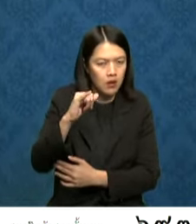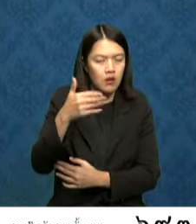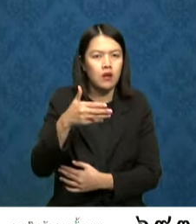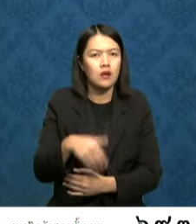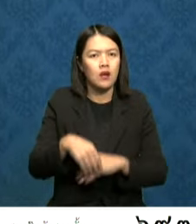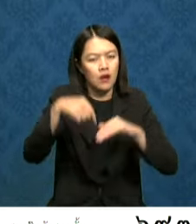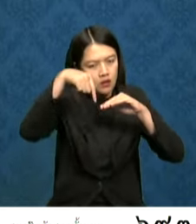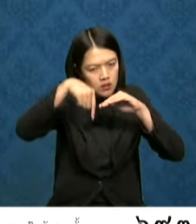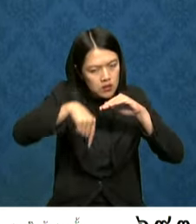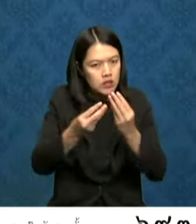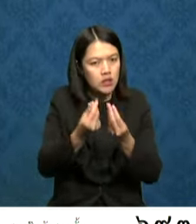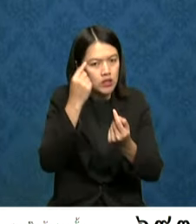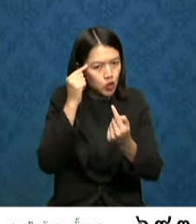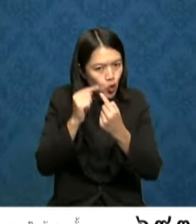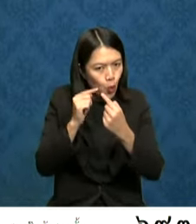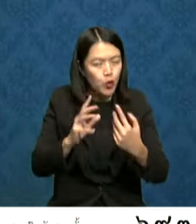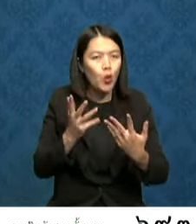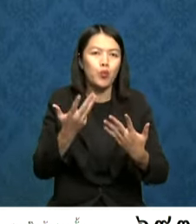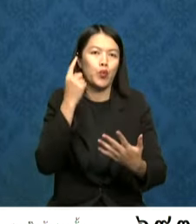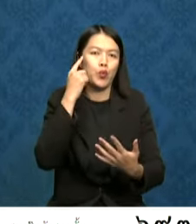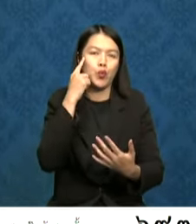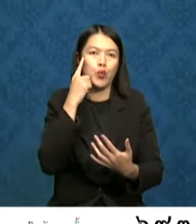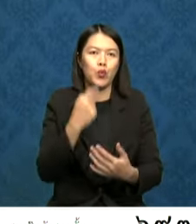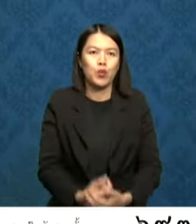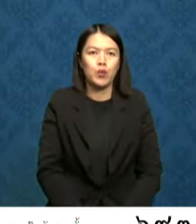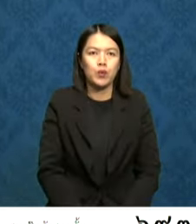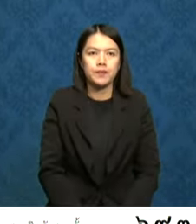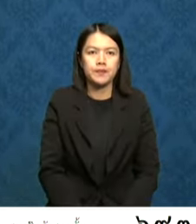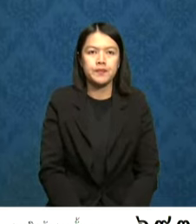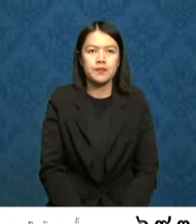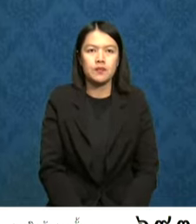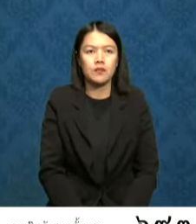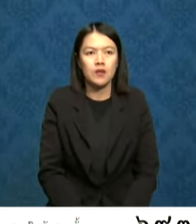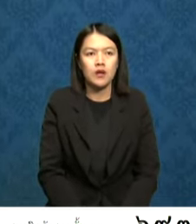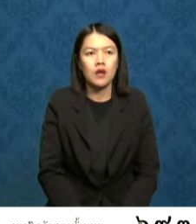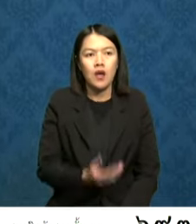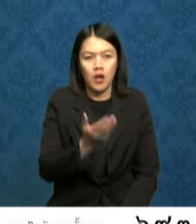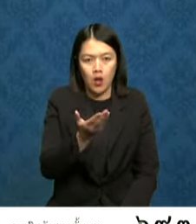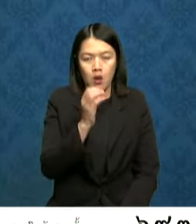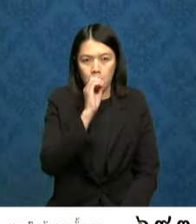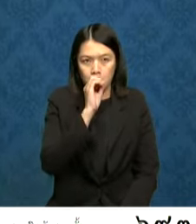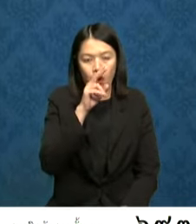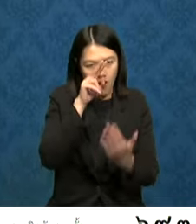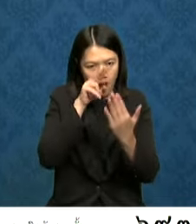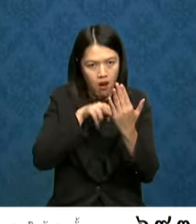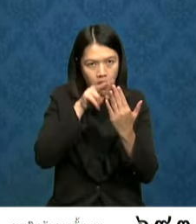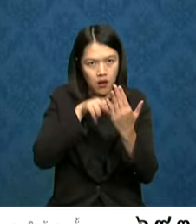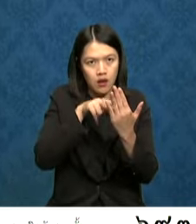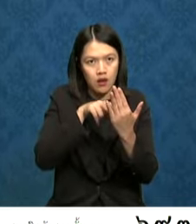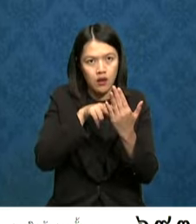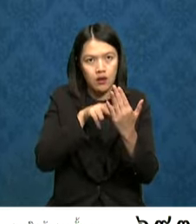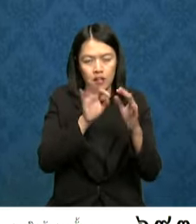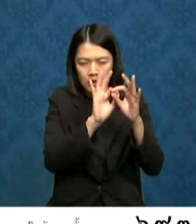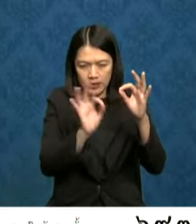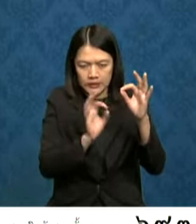ในรายละเอียดแล้วเราเห็นตรงกันหรือเปล่านะคะเอิ่มแต่ว่าต้องขอยืนยันว่าพออ่านไม่มันรายละเอียด